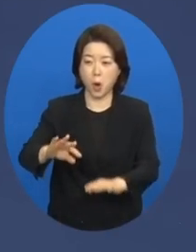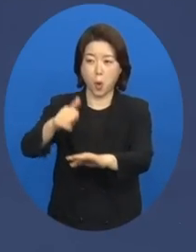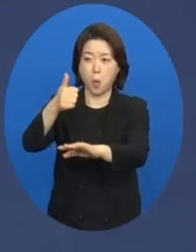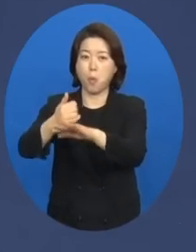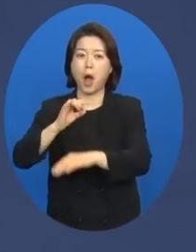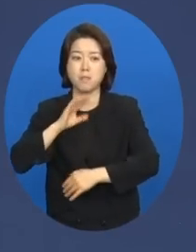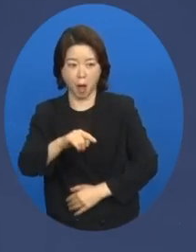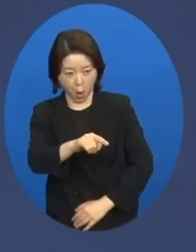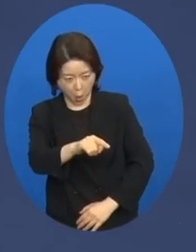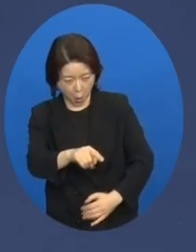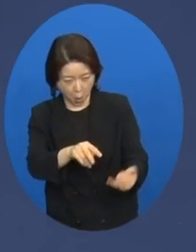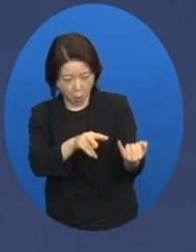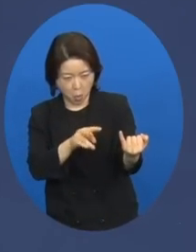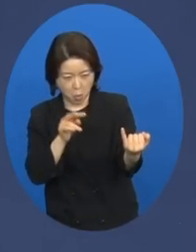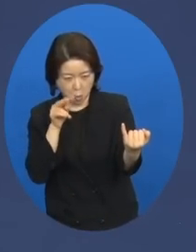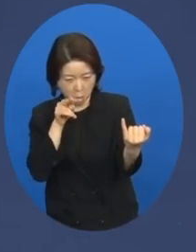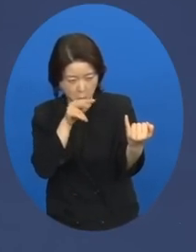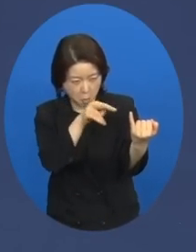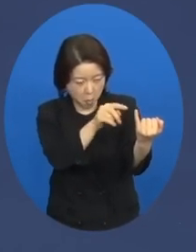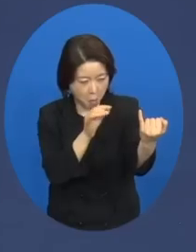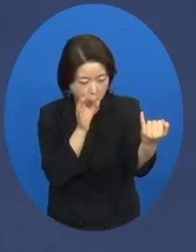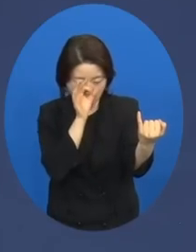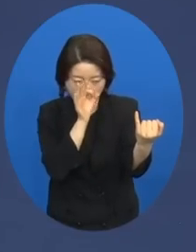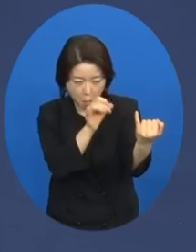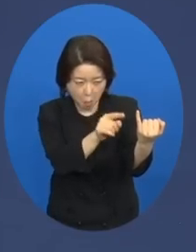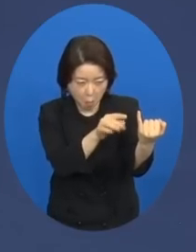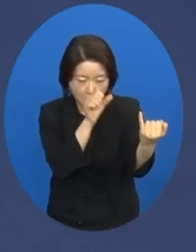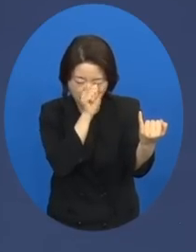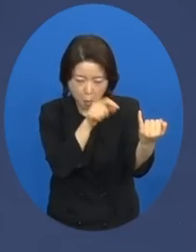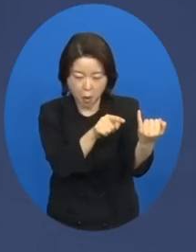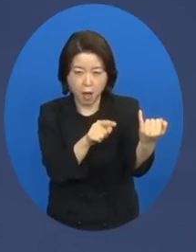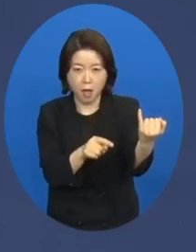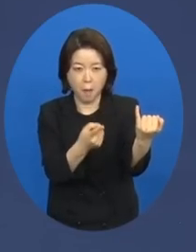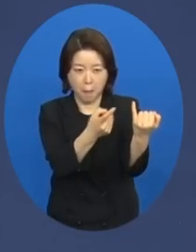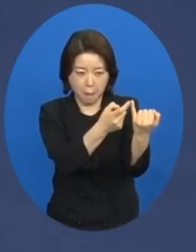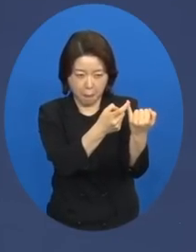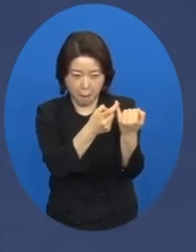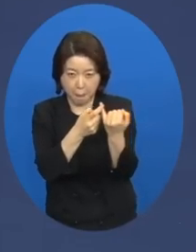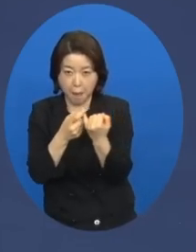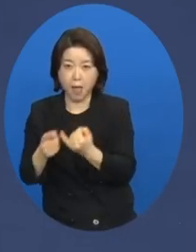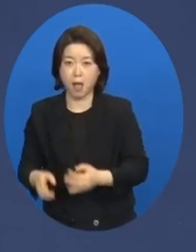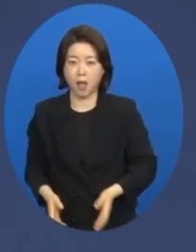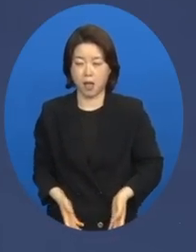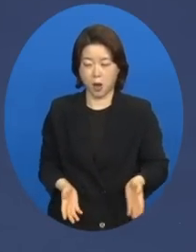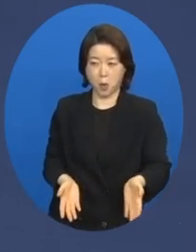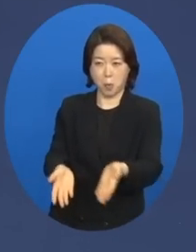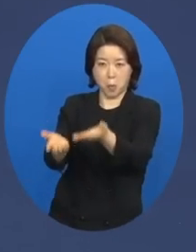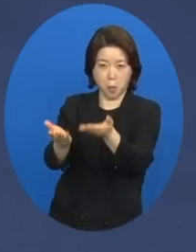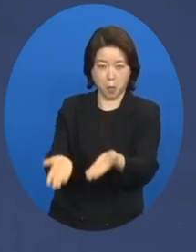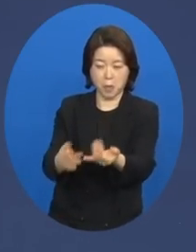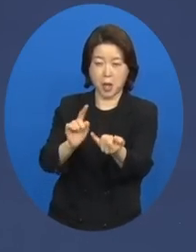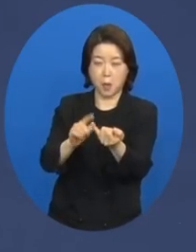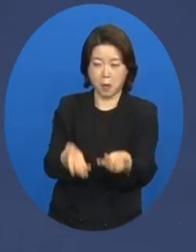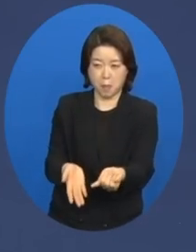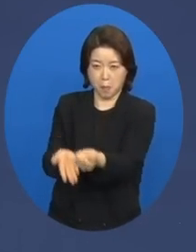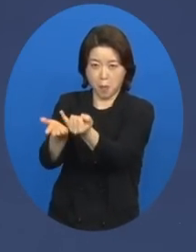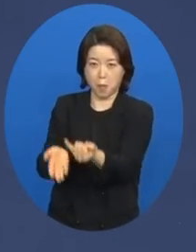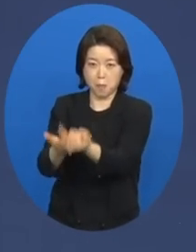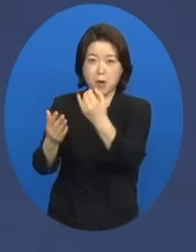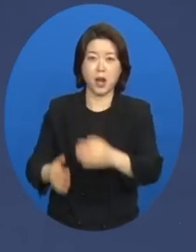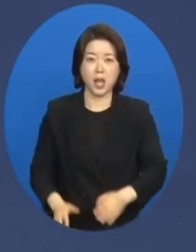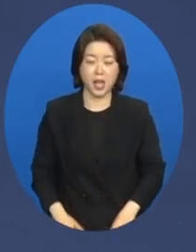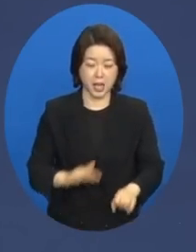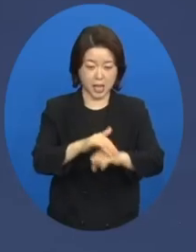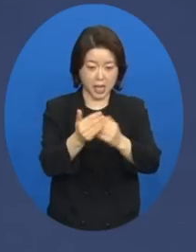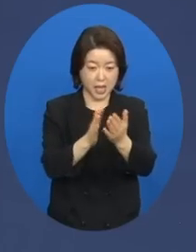주로 왕이 찝쩍거려가지고 그래서 또 막 왕한테 그 부인을 이렇게 보내가지고 성경